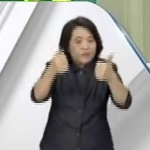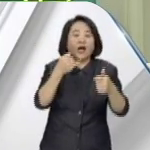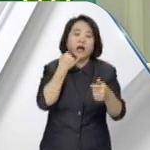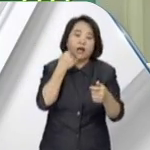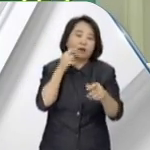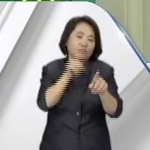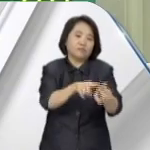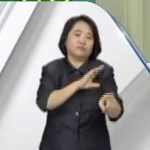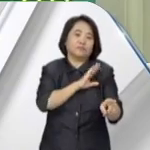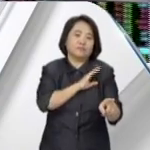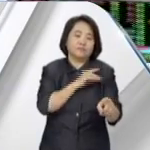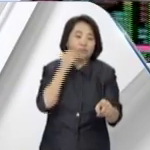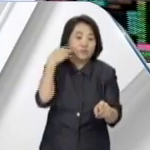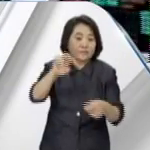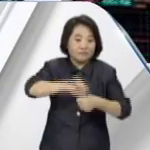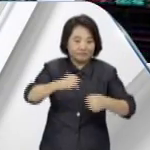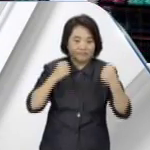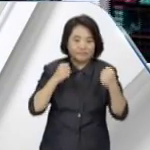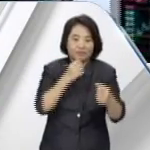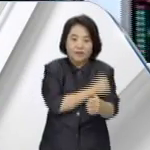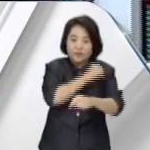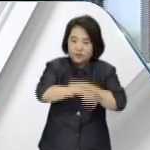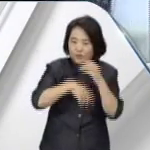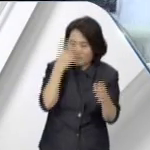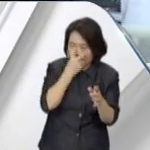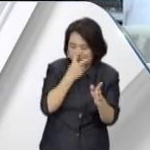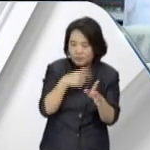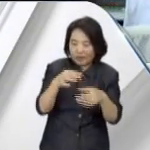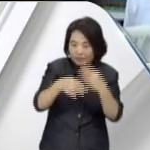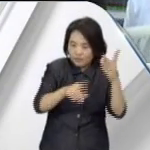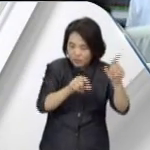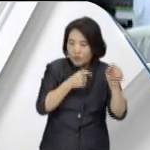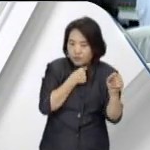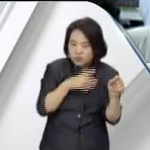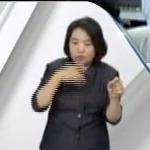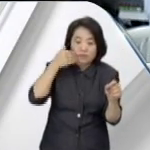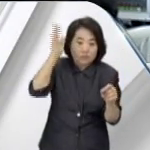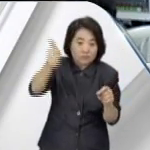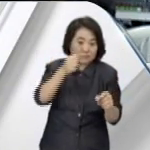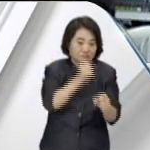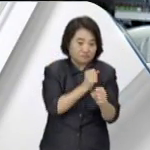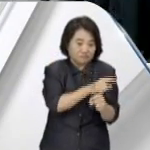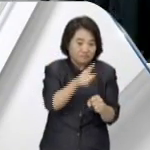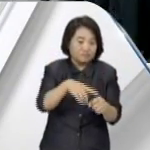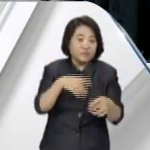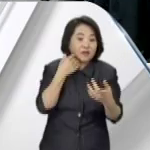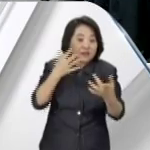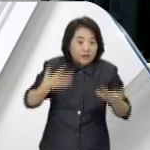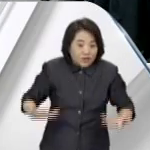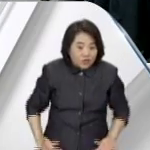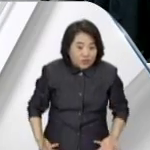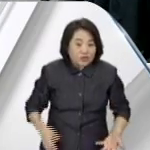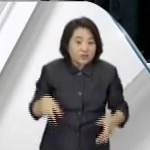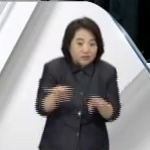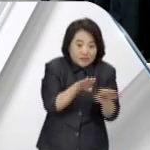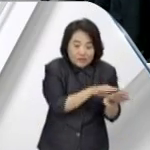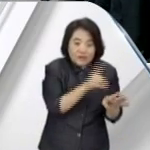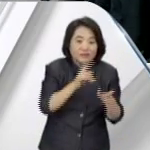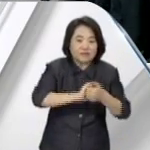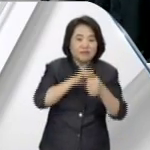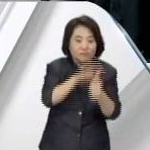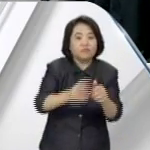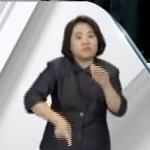好。韩国强调南北会加强劳动检查，韩国清楚规定，调价系讲要求劳工第二工日加班的行为系违法的，